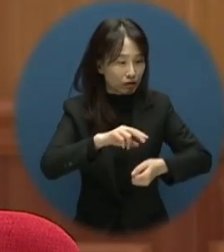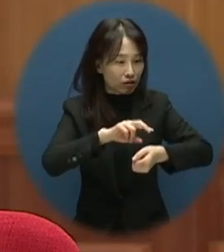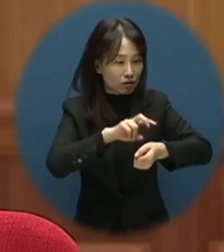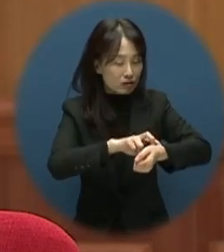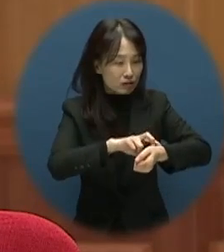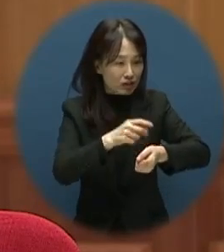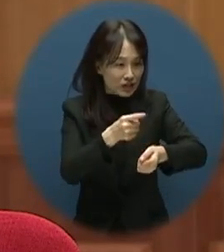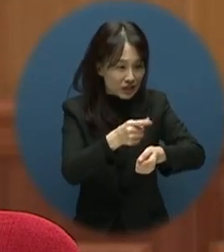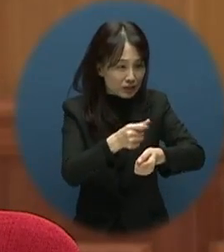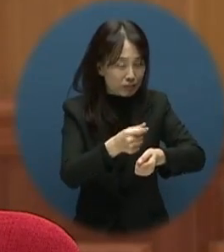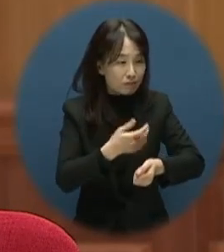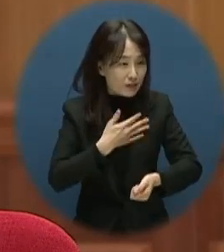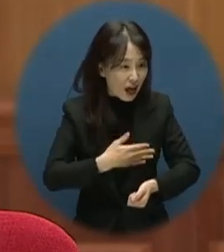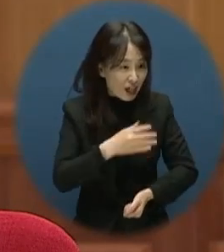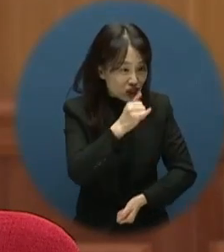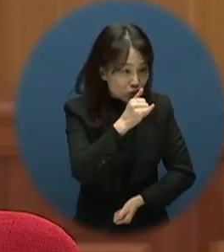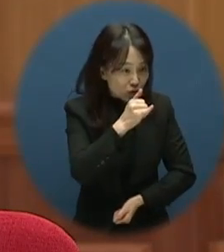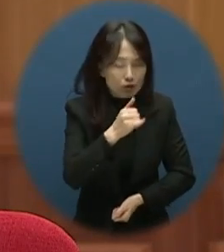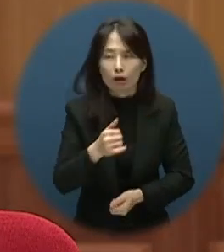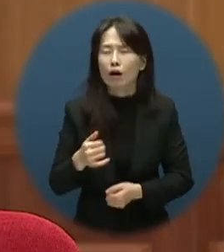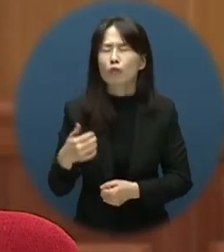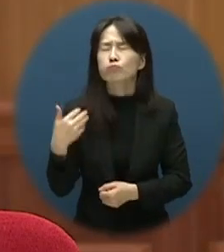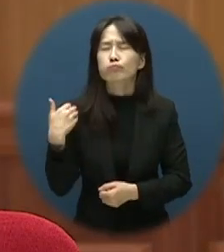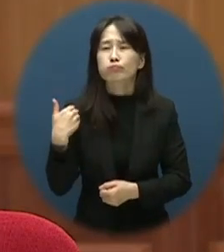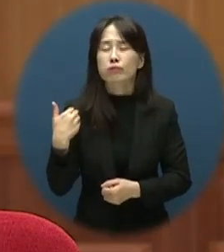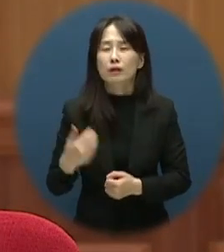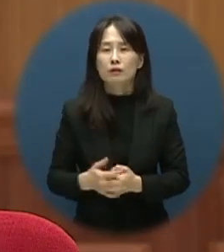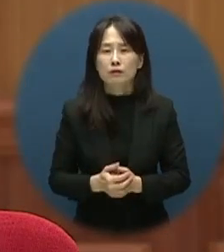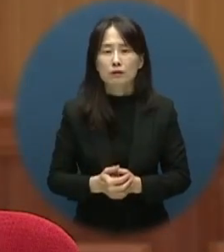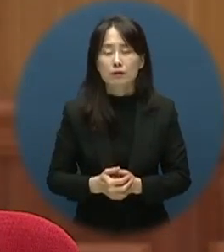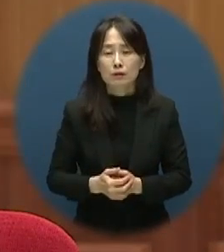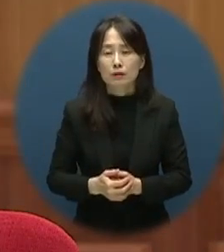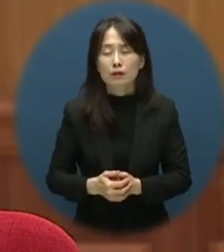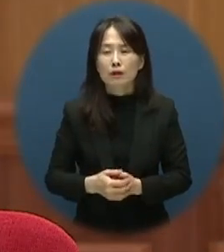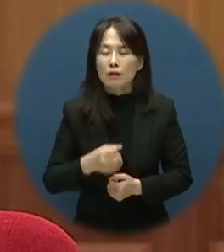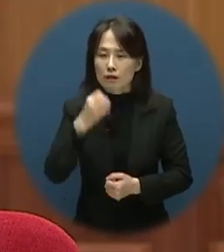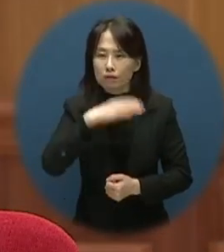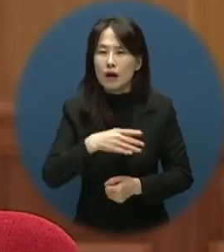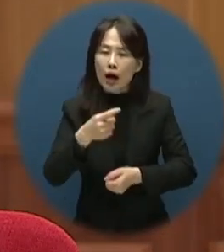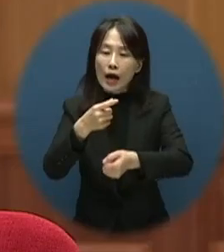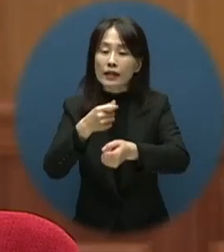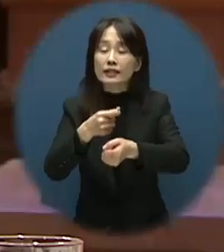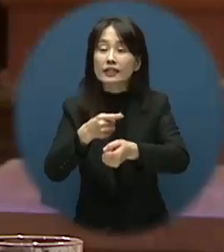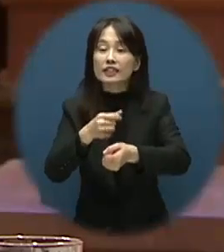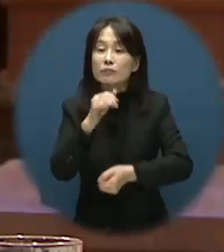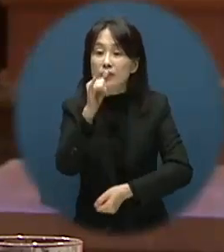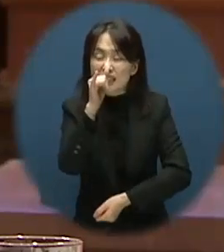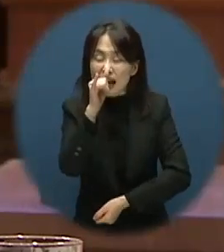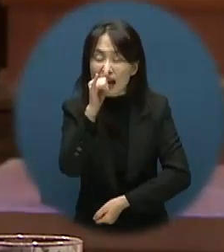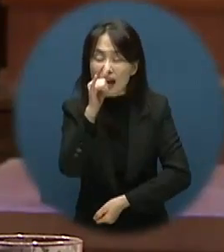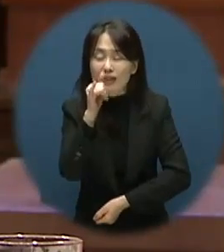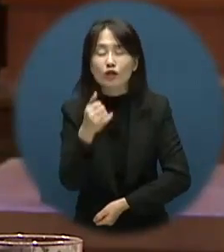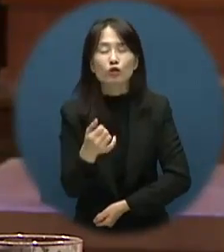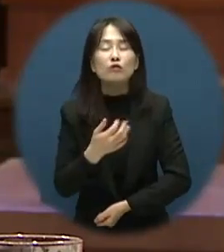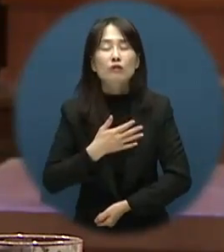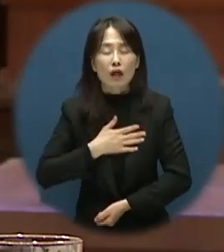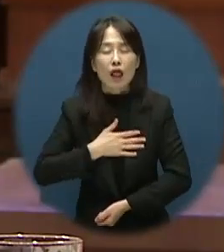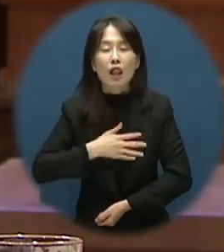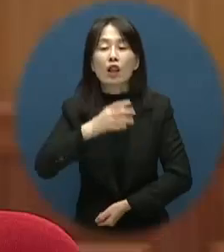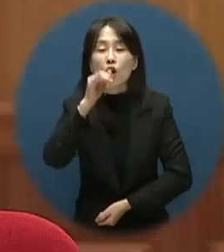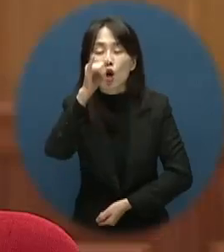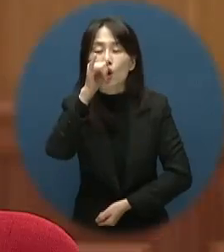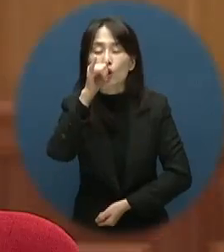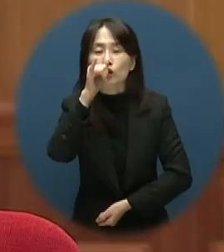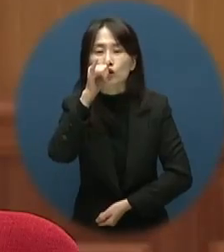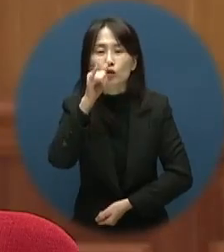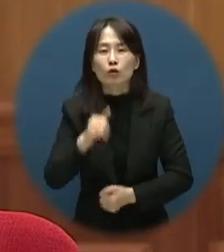몰랐어요. 몰랐죠. 왜냐면 제가 아는 거는 침. 아큐팡처 있다는 것만 얘기 들었어요. 침이 있다는 건 알았어요. 네,